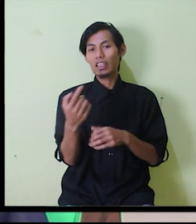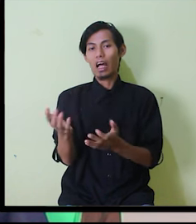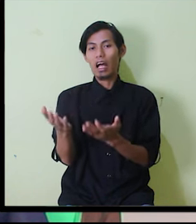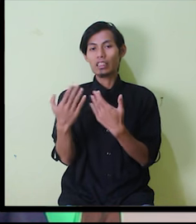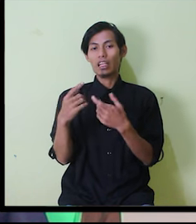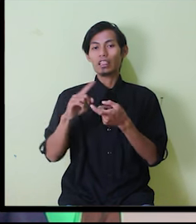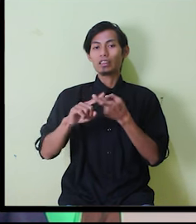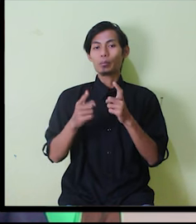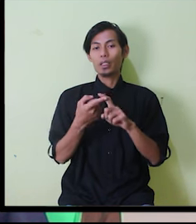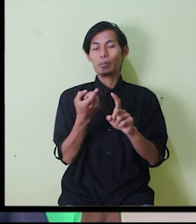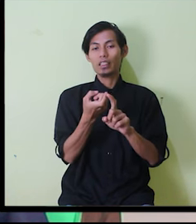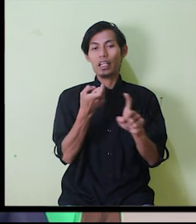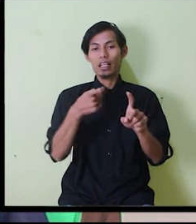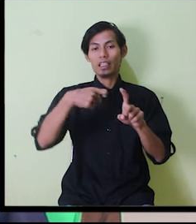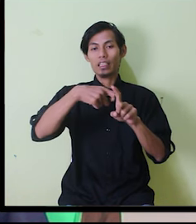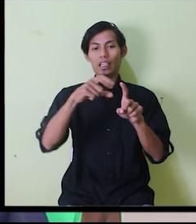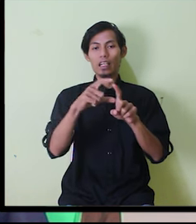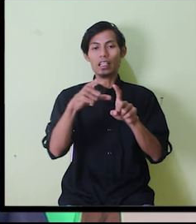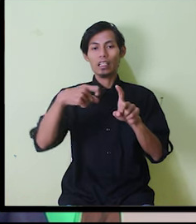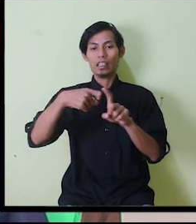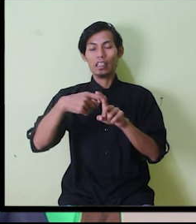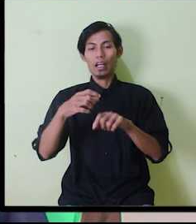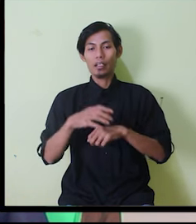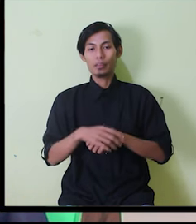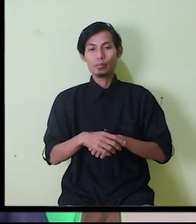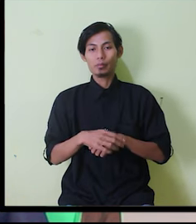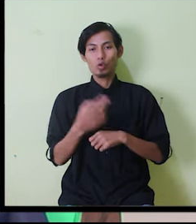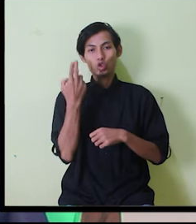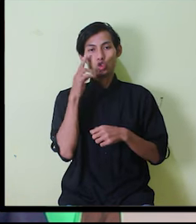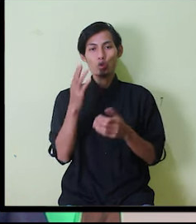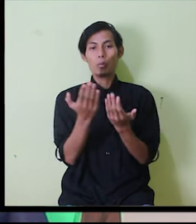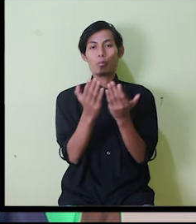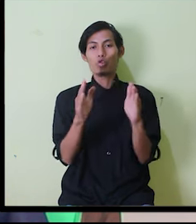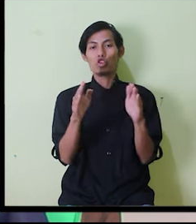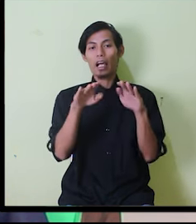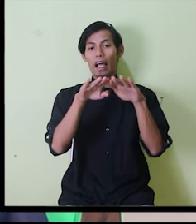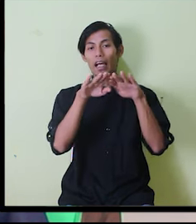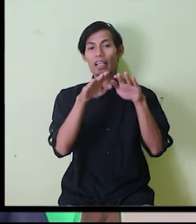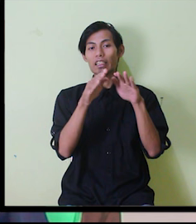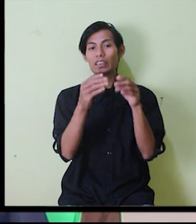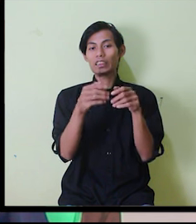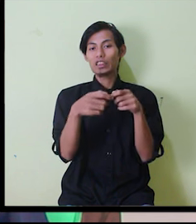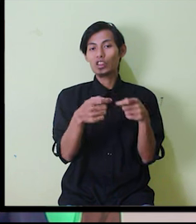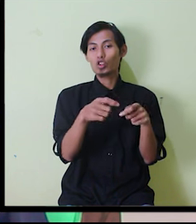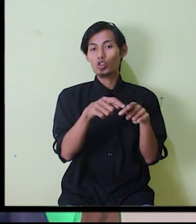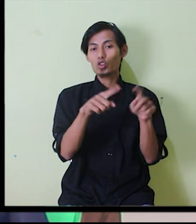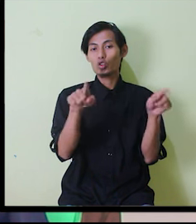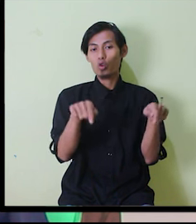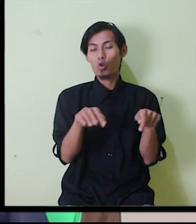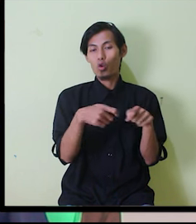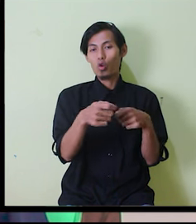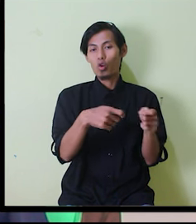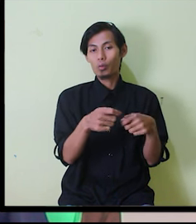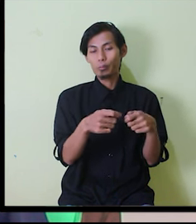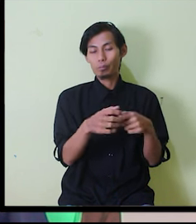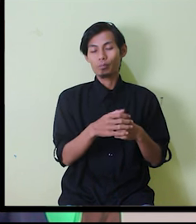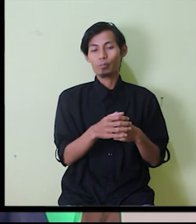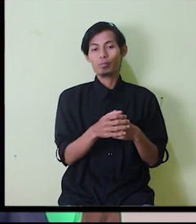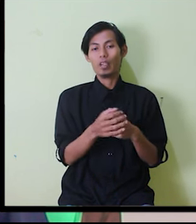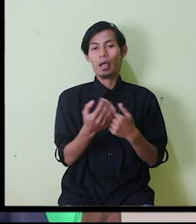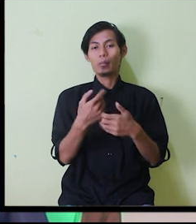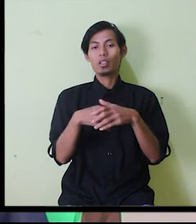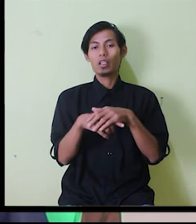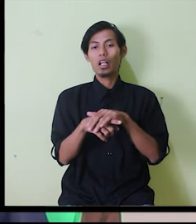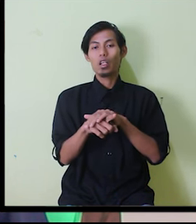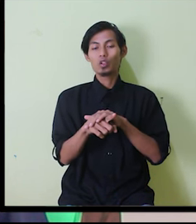ajak juga Iya teman-teman dari KD untuk membuka loket sebenarnya sebelum apa adanya loket itu teman-teman